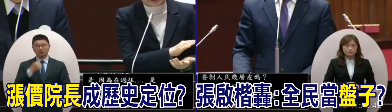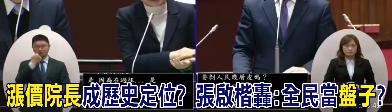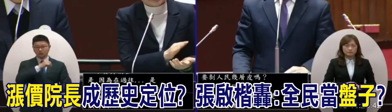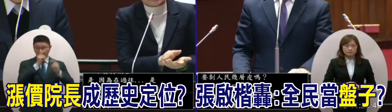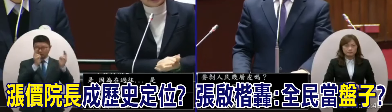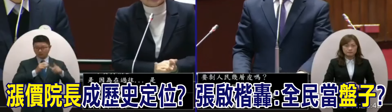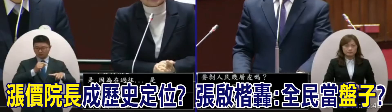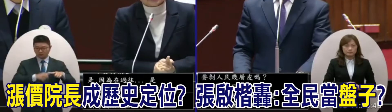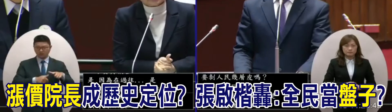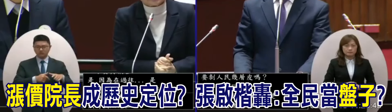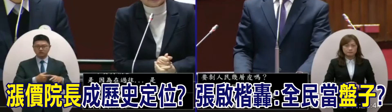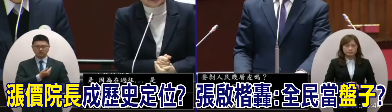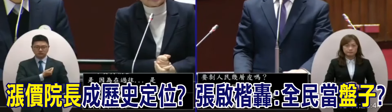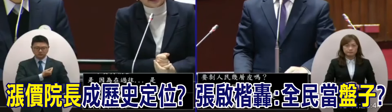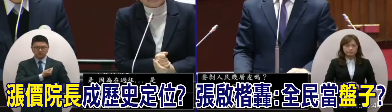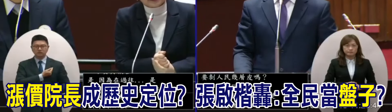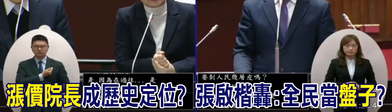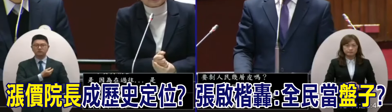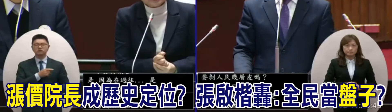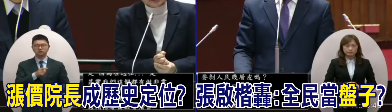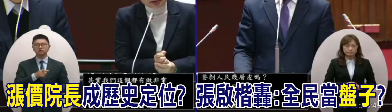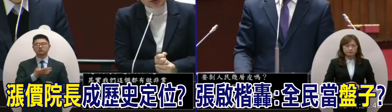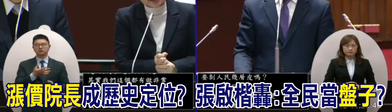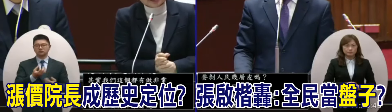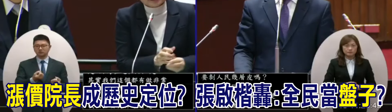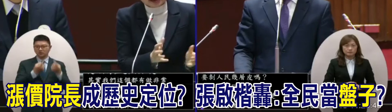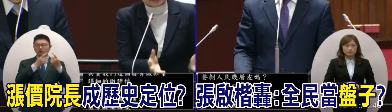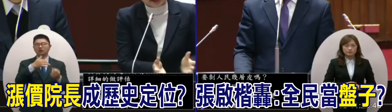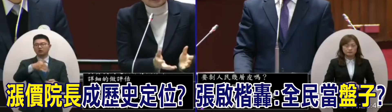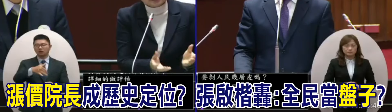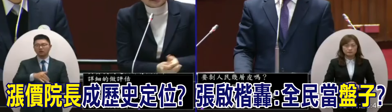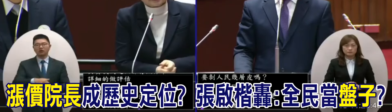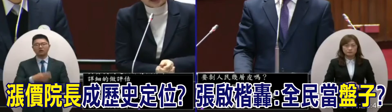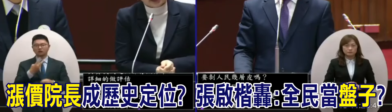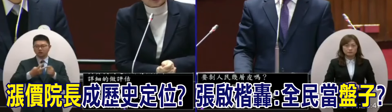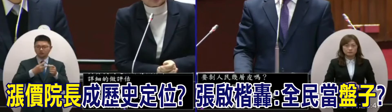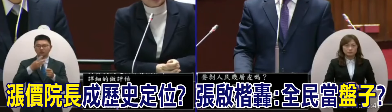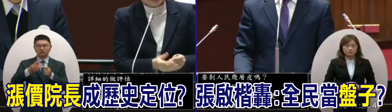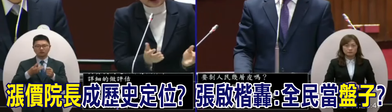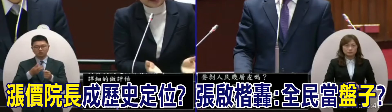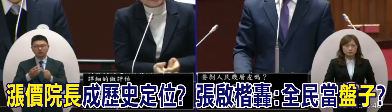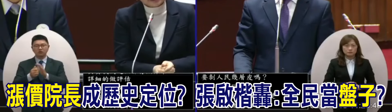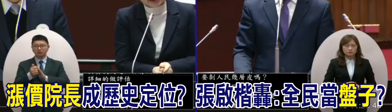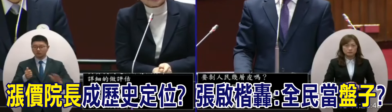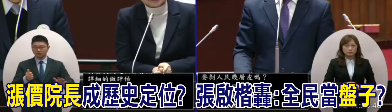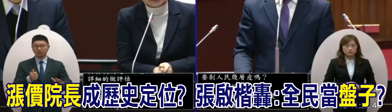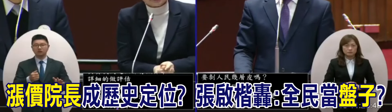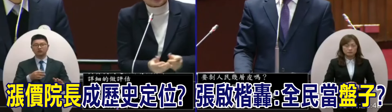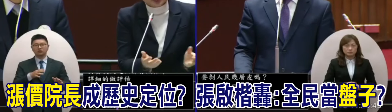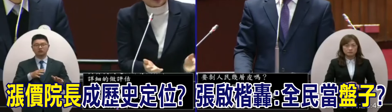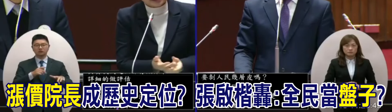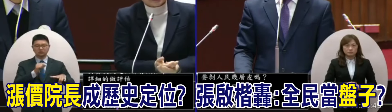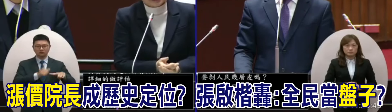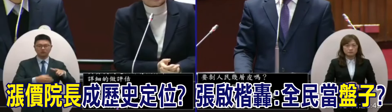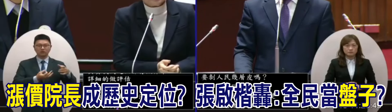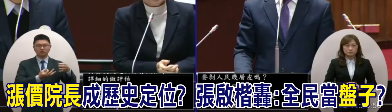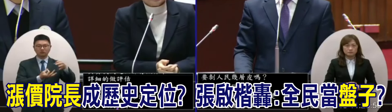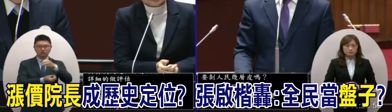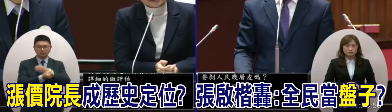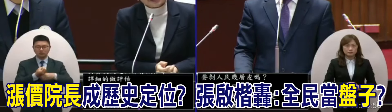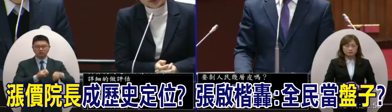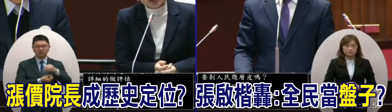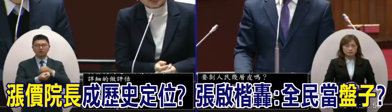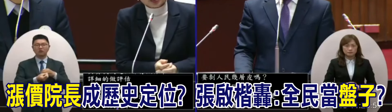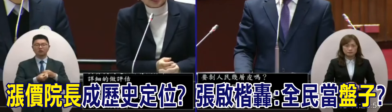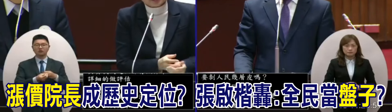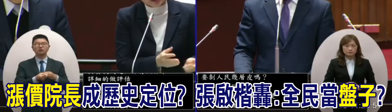个两三年来的这个电费，那确实让台电的这个财务到现在看起来，如果让它